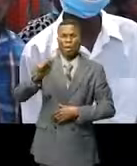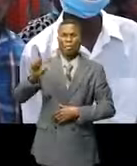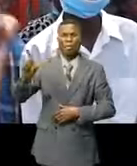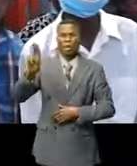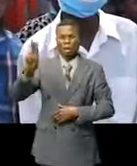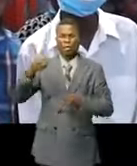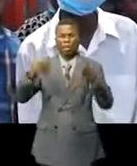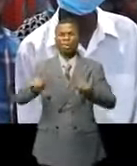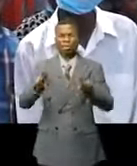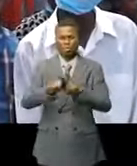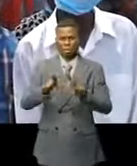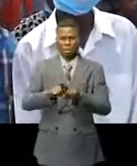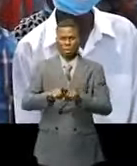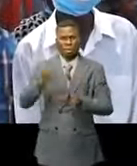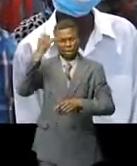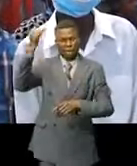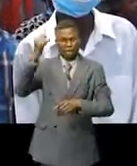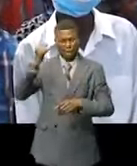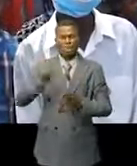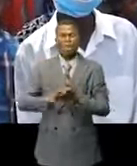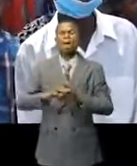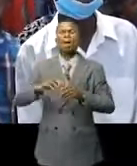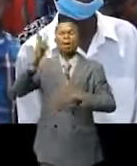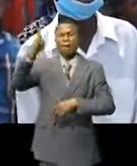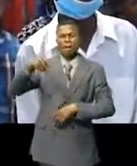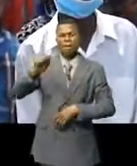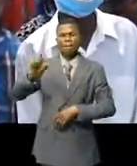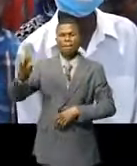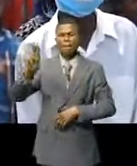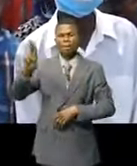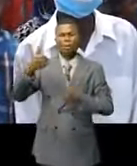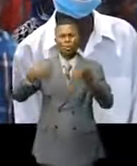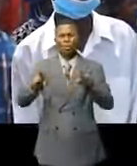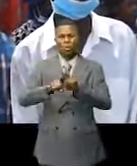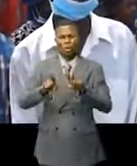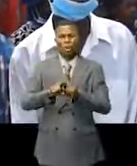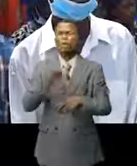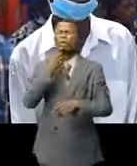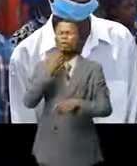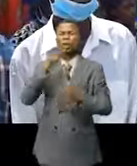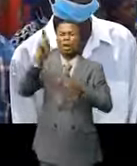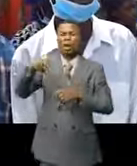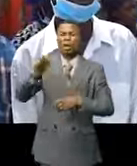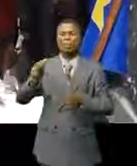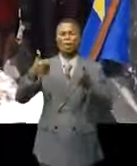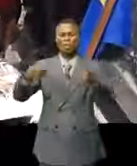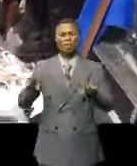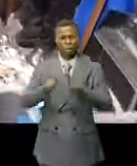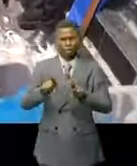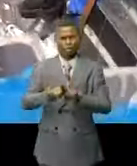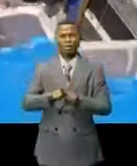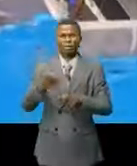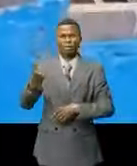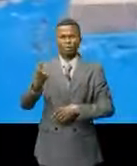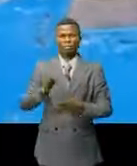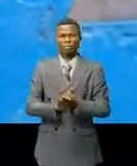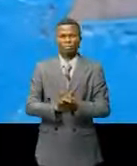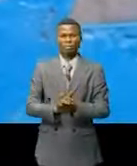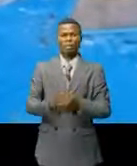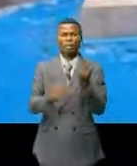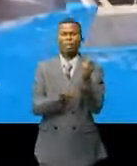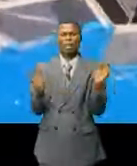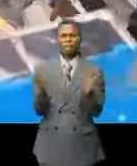restée la même. L'idéologie du Palou est restée la même. L'histoire du Palou est restée la même. C'était un nombre réduit